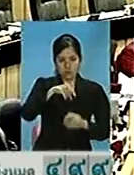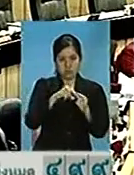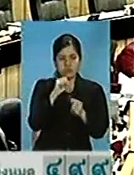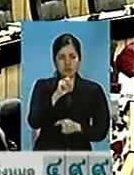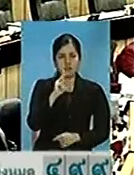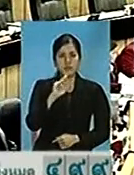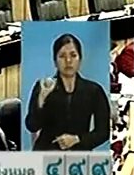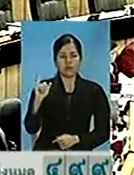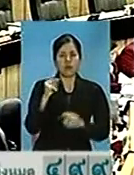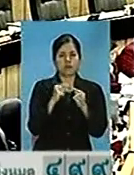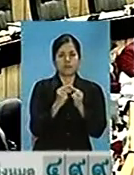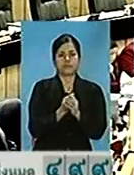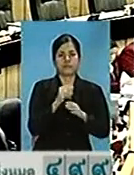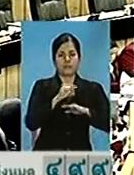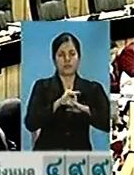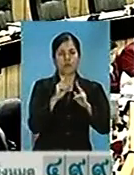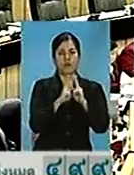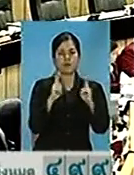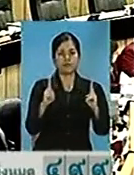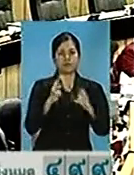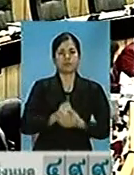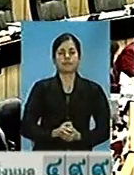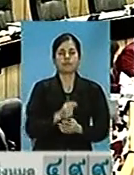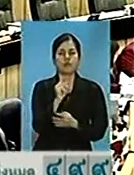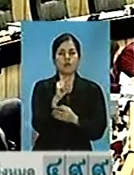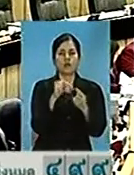กรรมาธิการนะครับในมาตรานี้